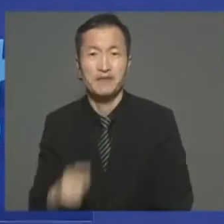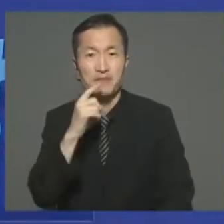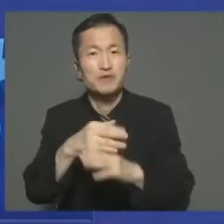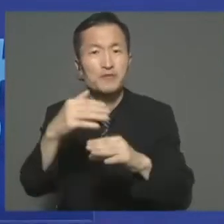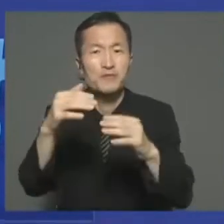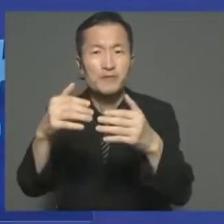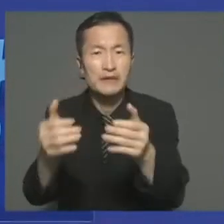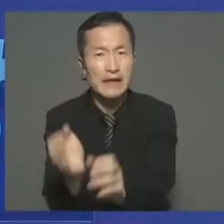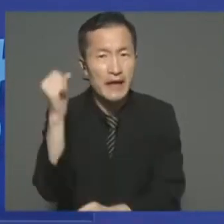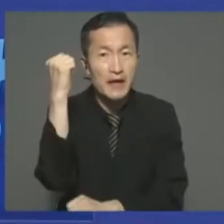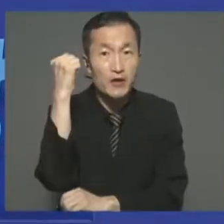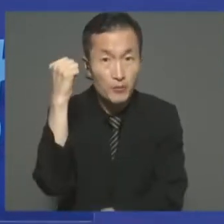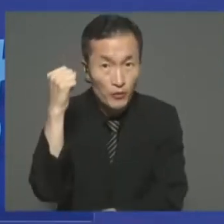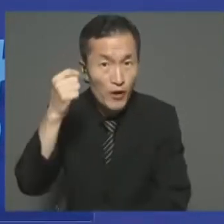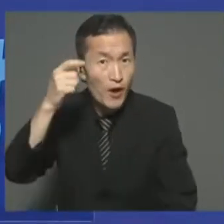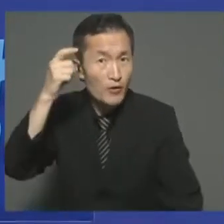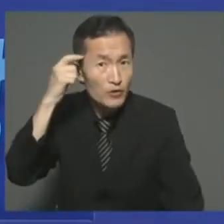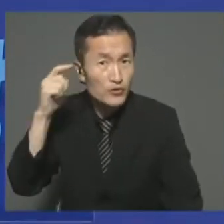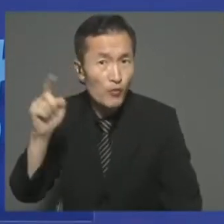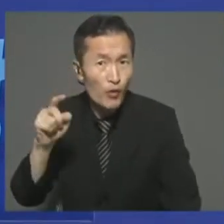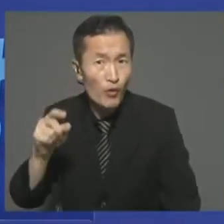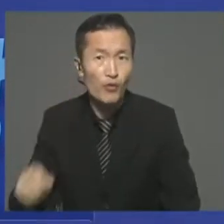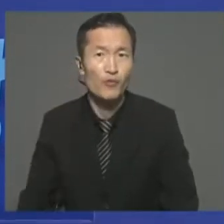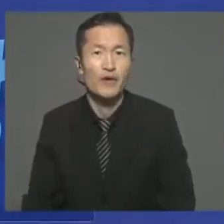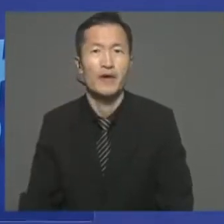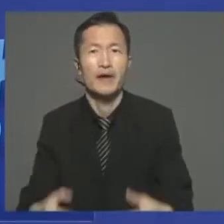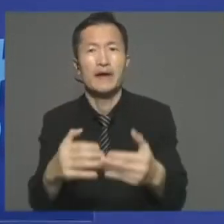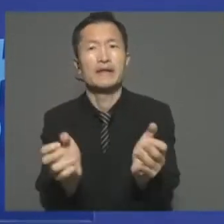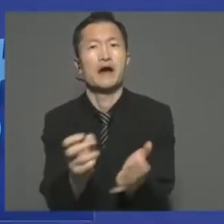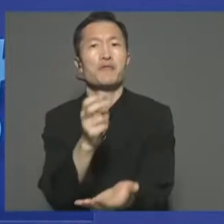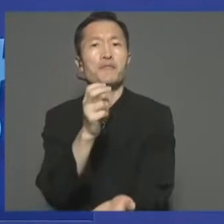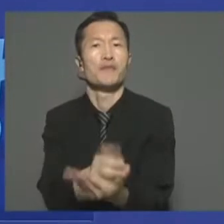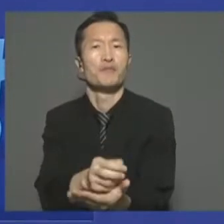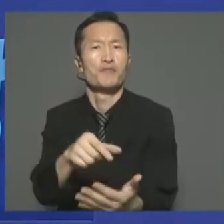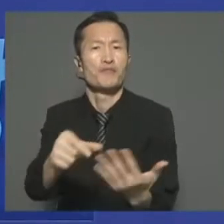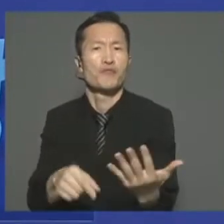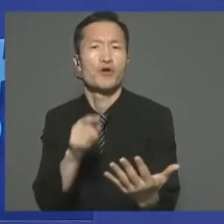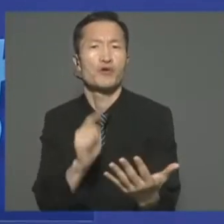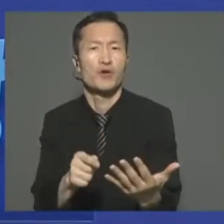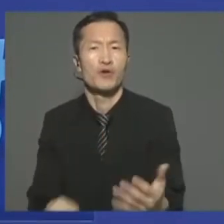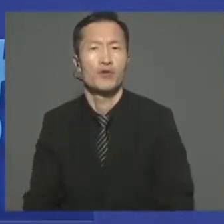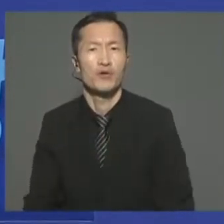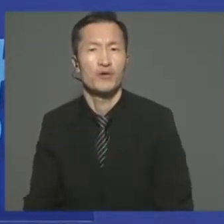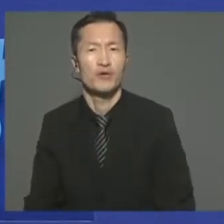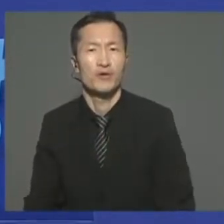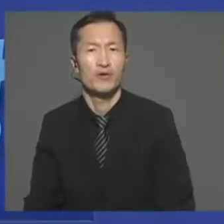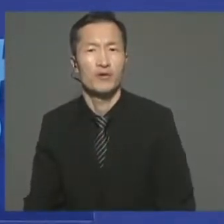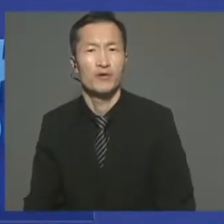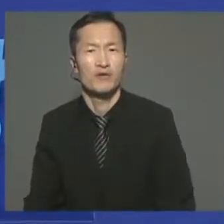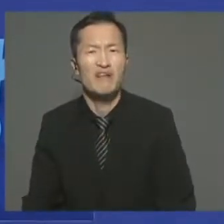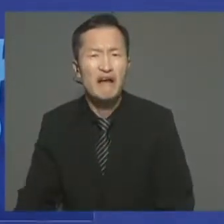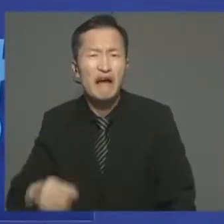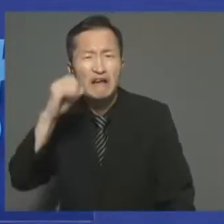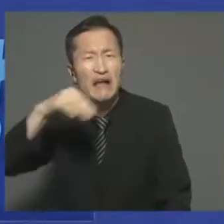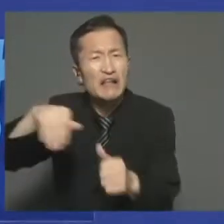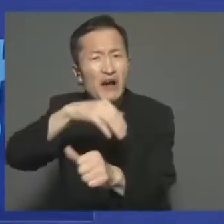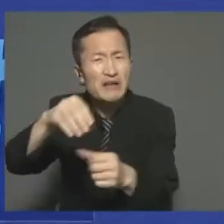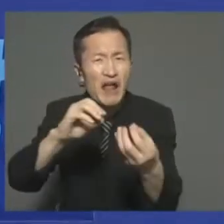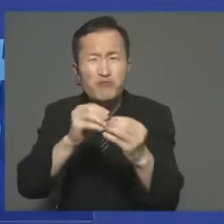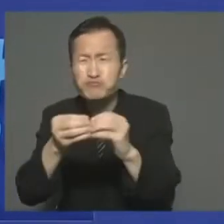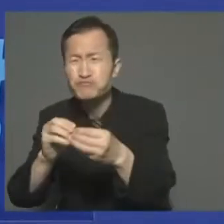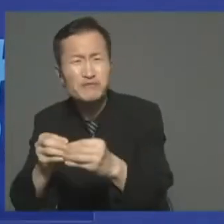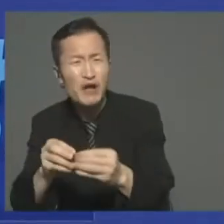우리 민주당의 정신인 당원을 편의주의와 무원칙하고 무책임한 태도가 아닌